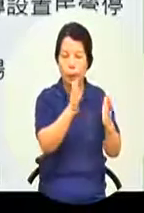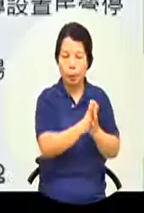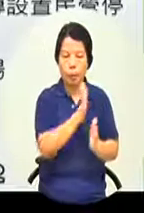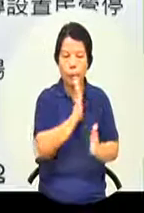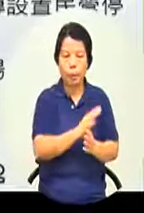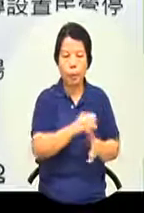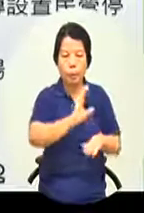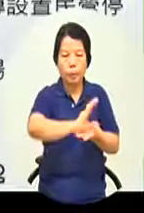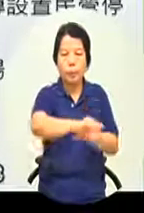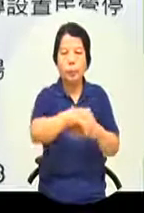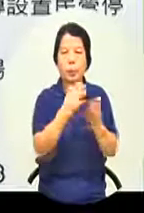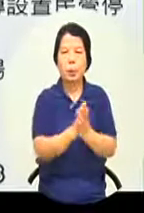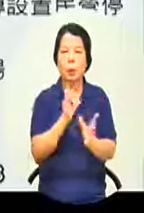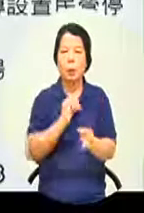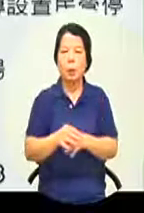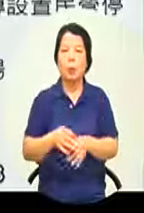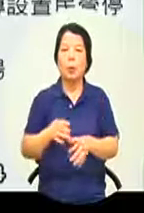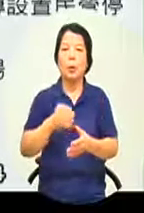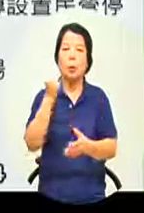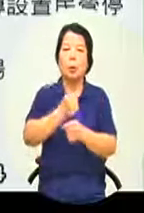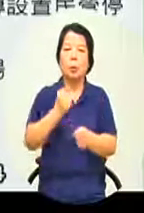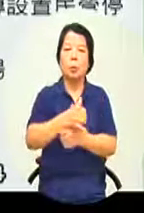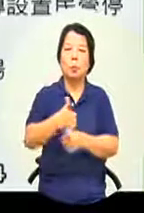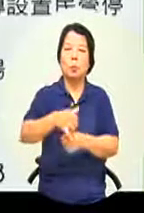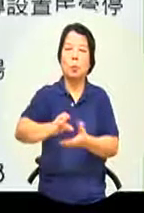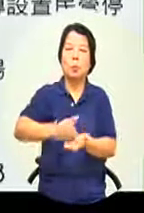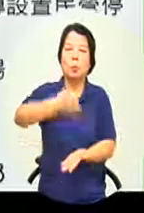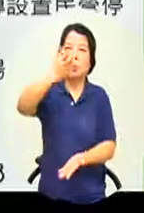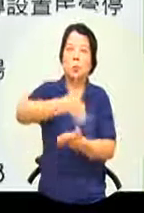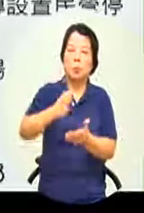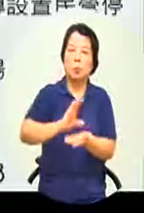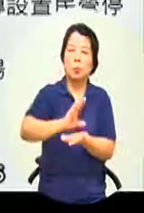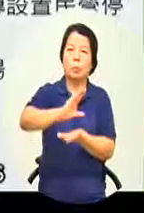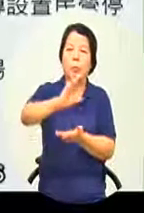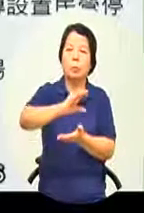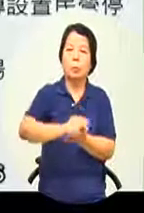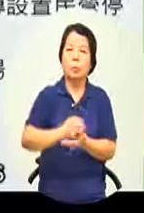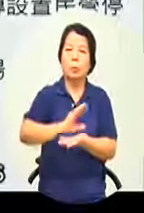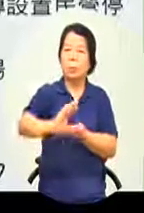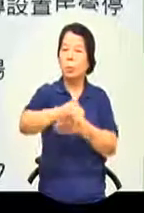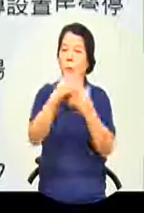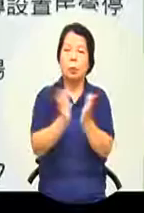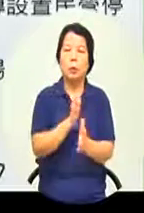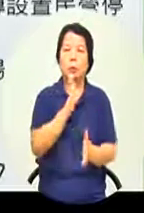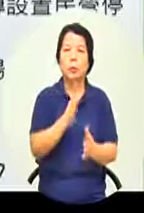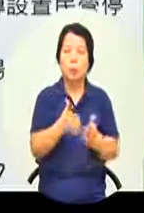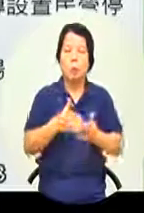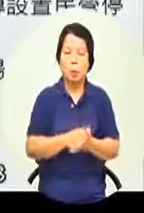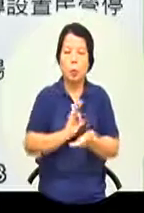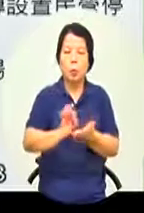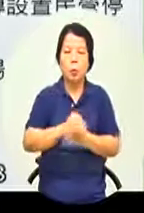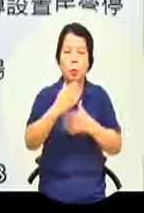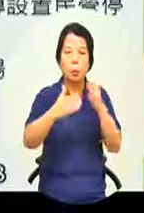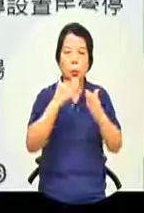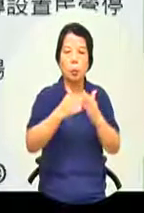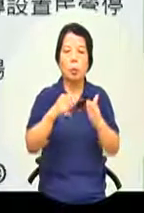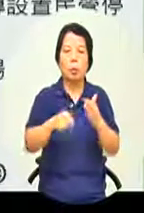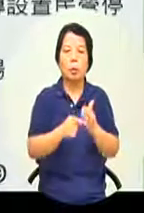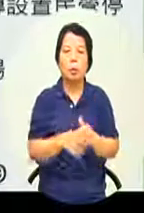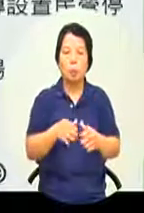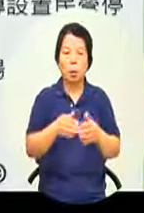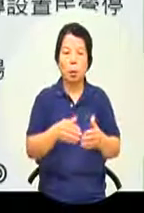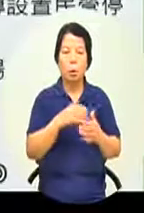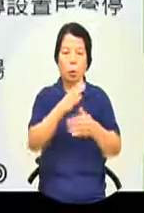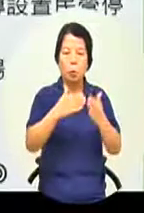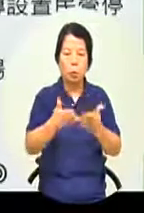查民办大楼、商场停车空间来辅导设置民营的停车场，最后一个都是利用学校的空间，请学校提供